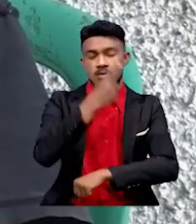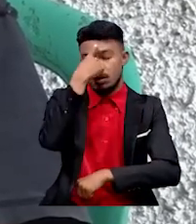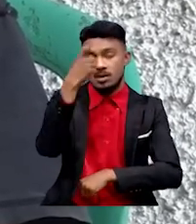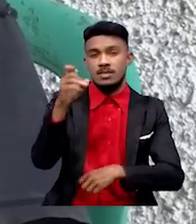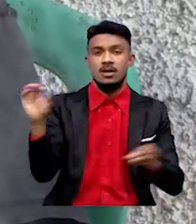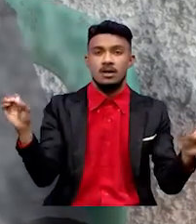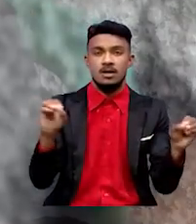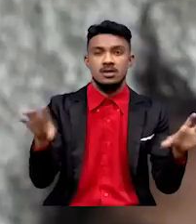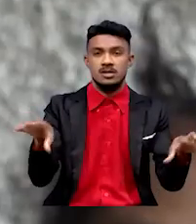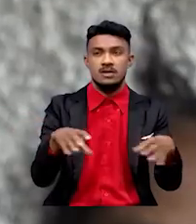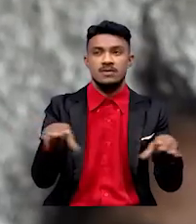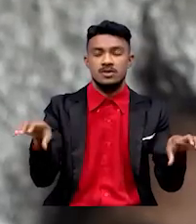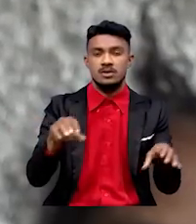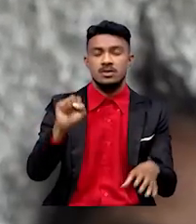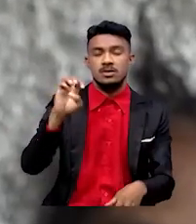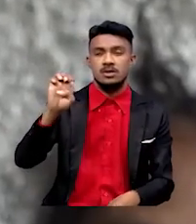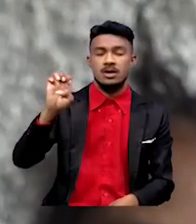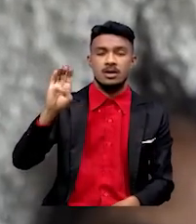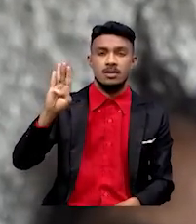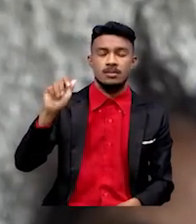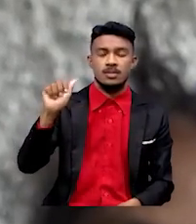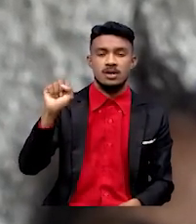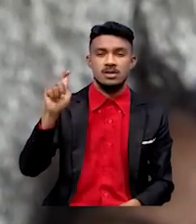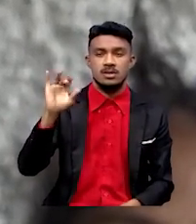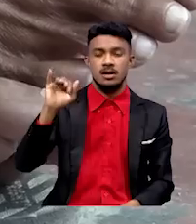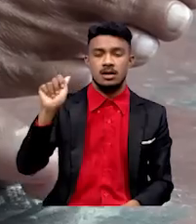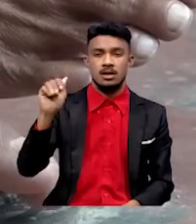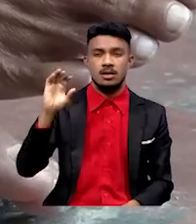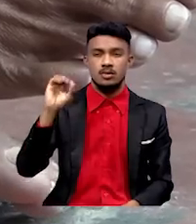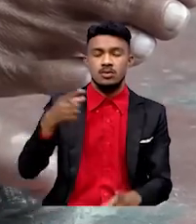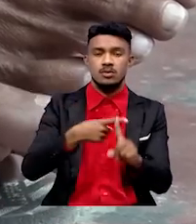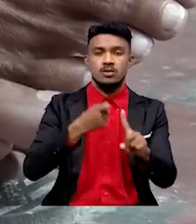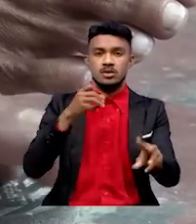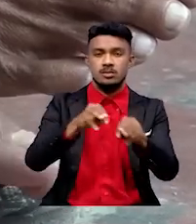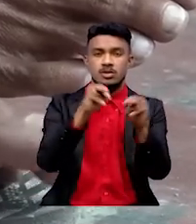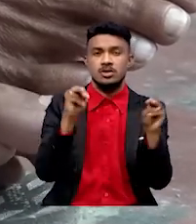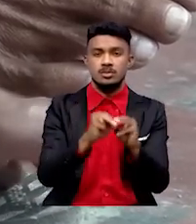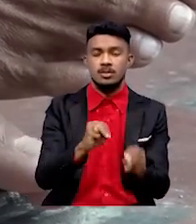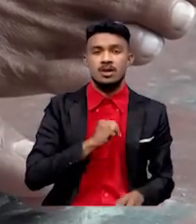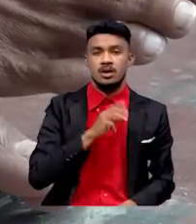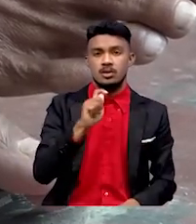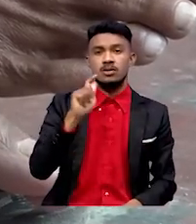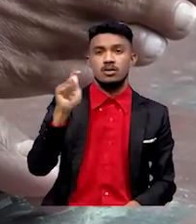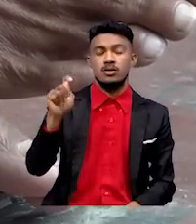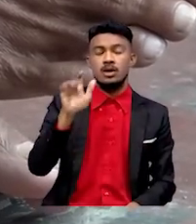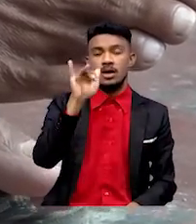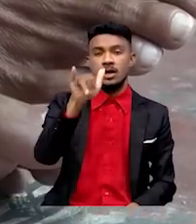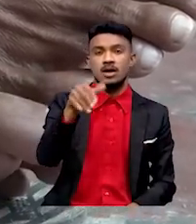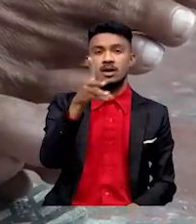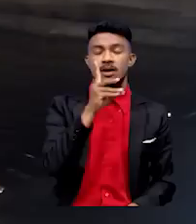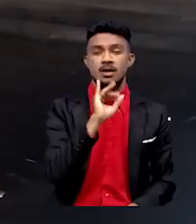ia serviço. Sebastião Guzmão, husi la leia manatutu. No hela ia Dili,